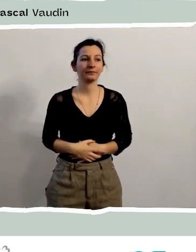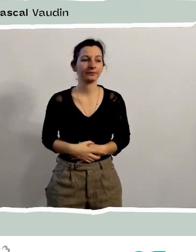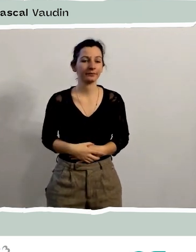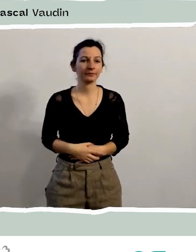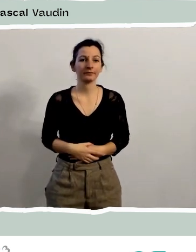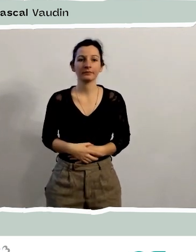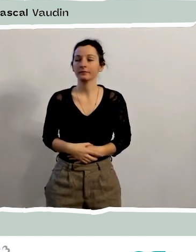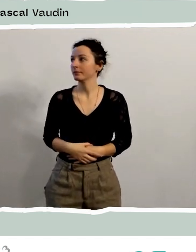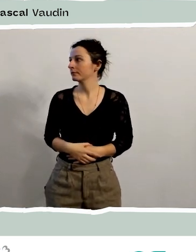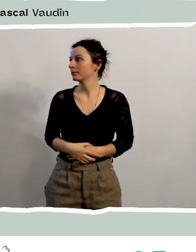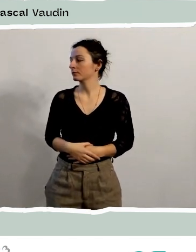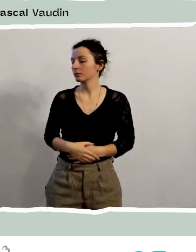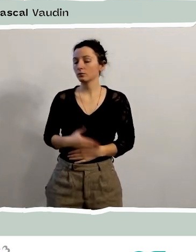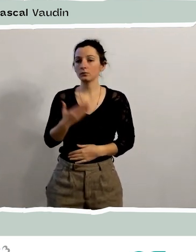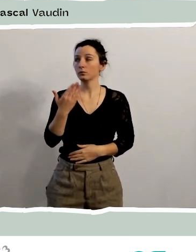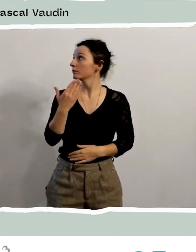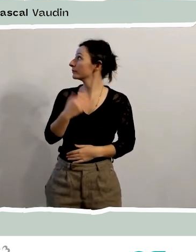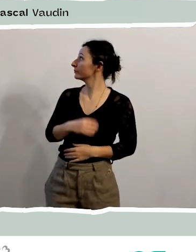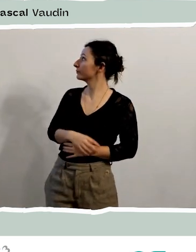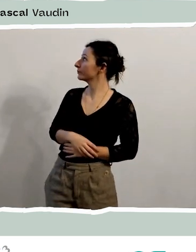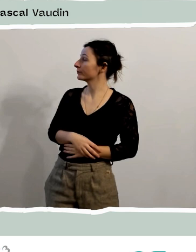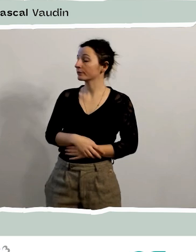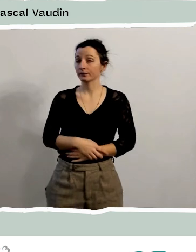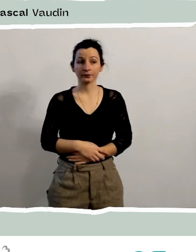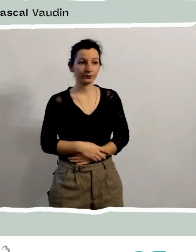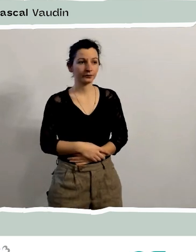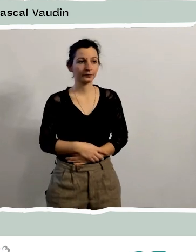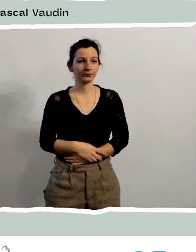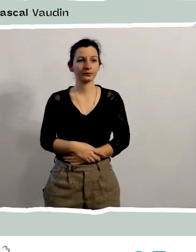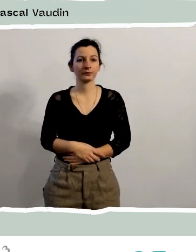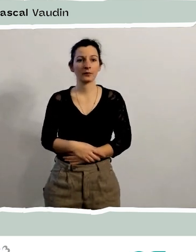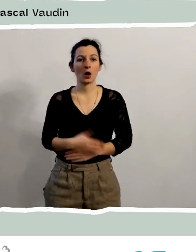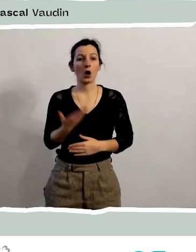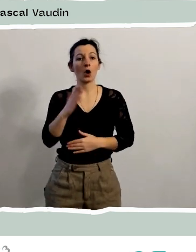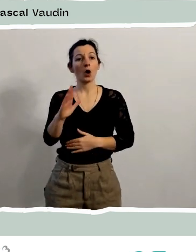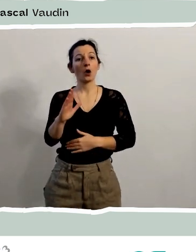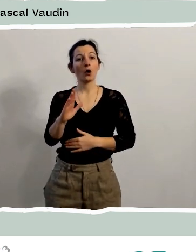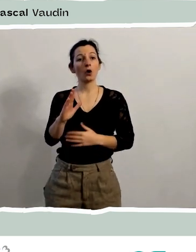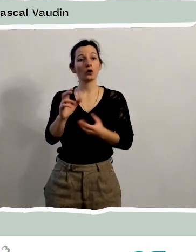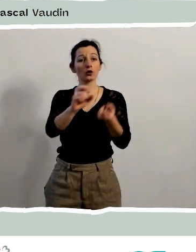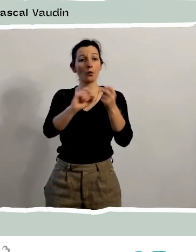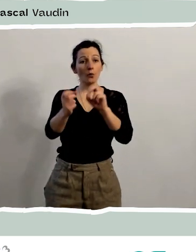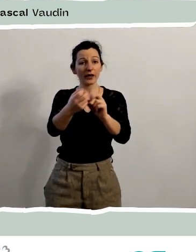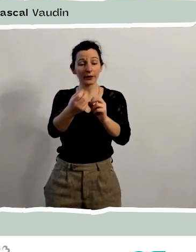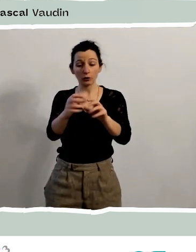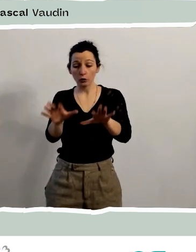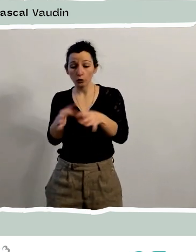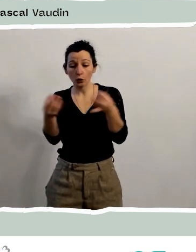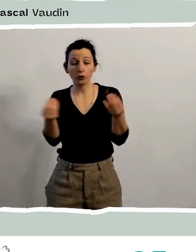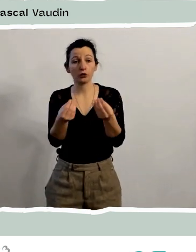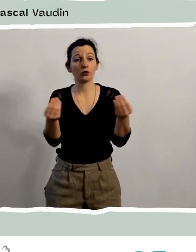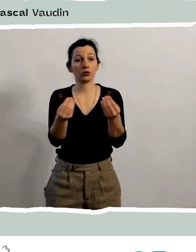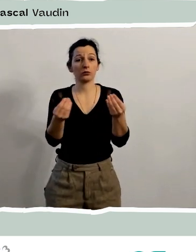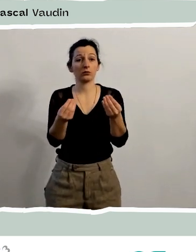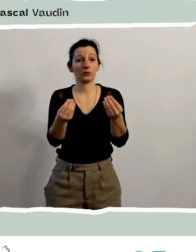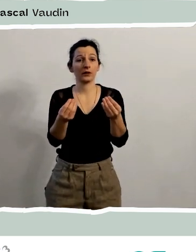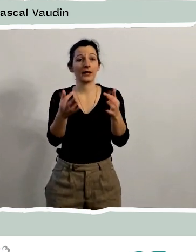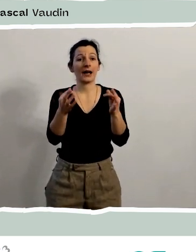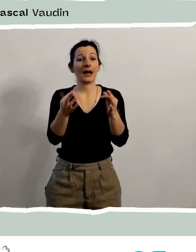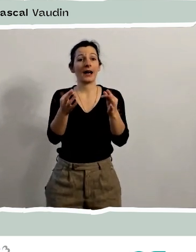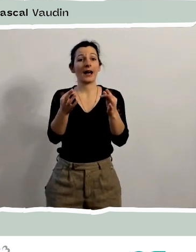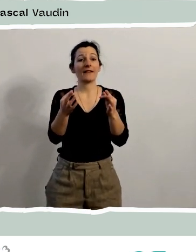Autre secteur qui génère des molécules à effet perturbateur endocrinien, ce sont ce qu'on appelle les